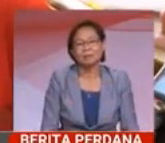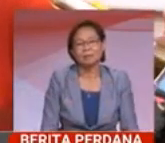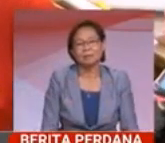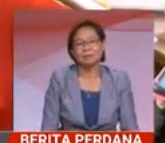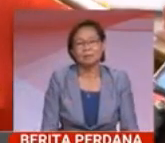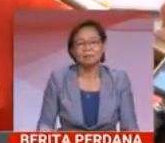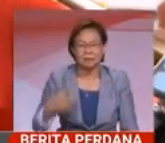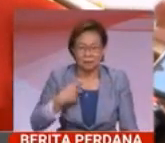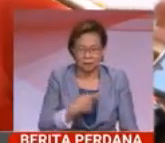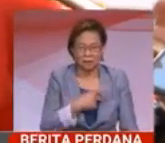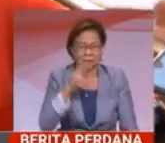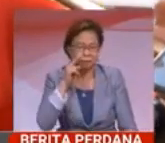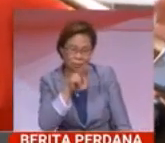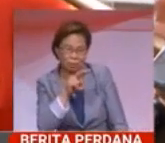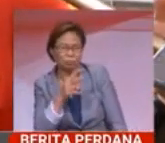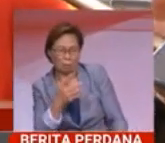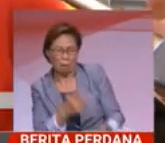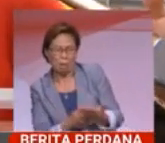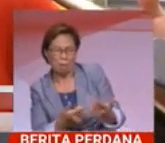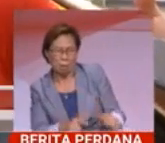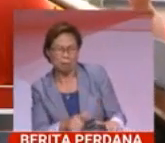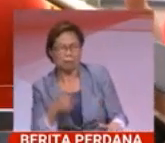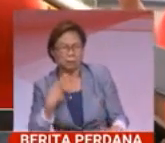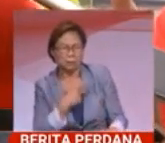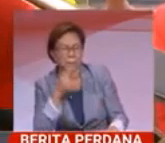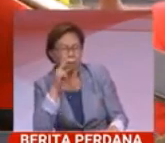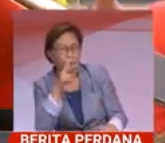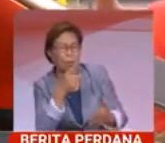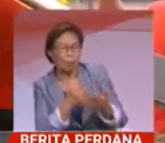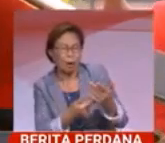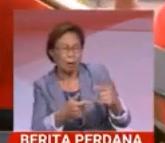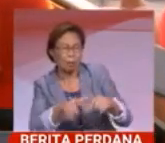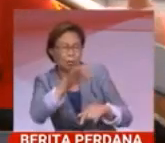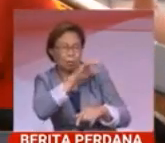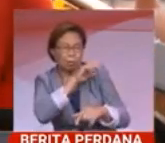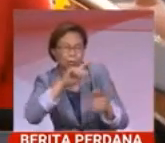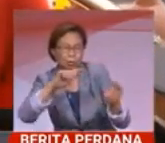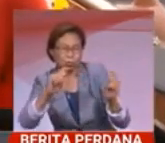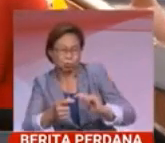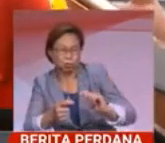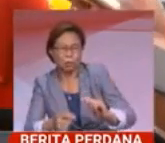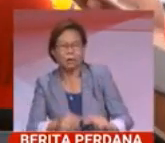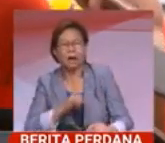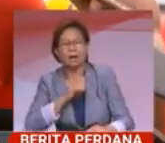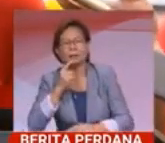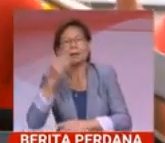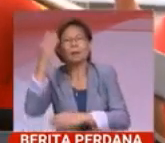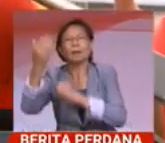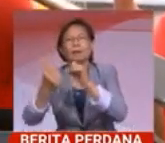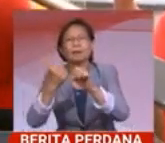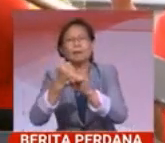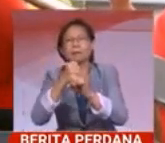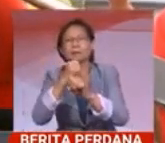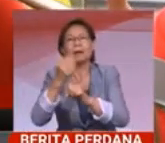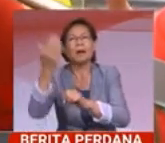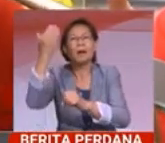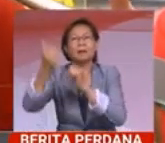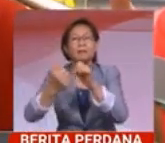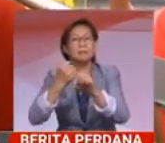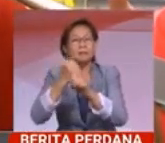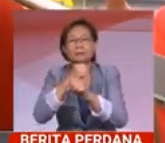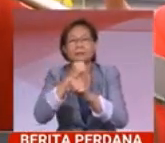kita lihat situasi jaminan kita amin tapi